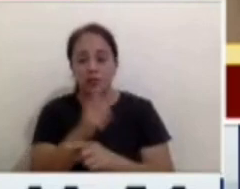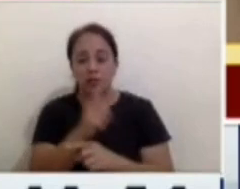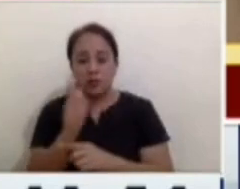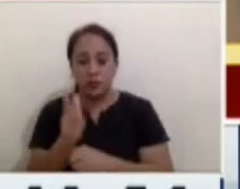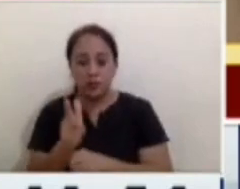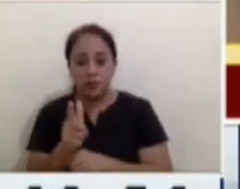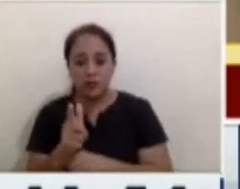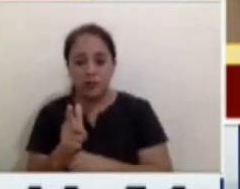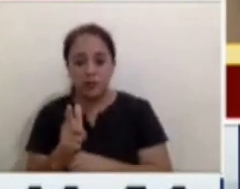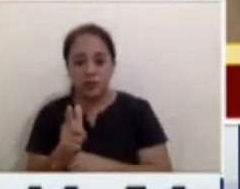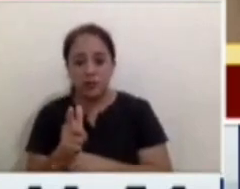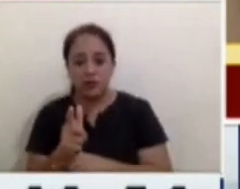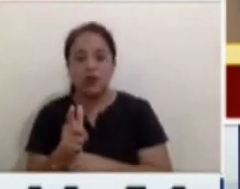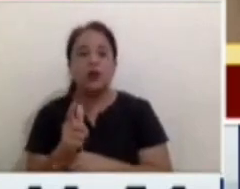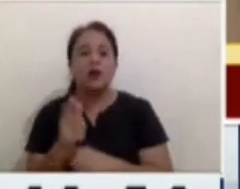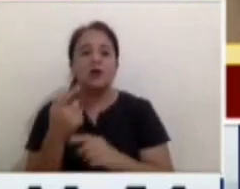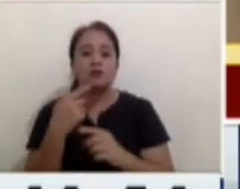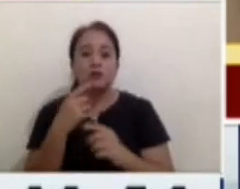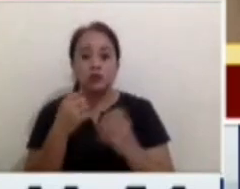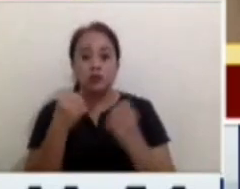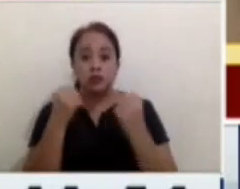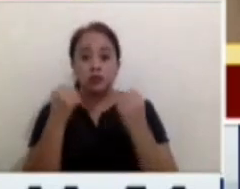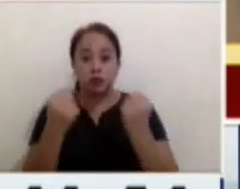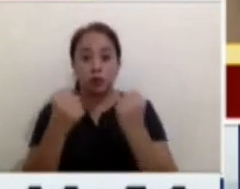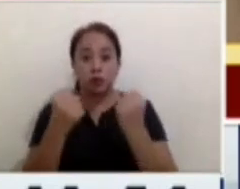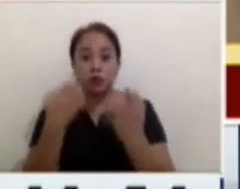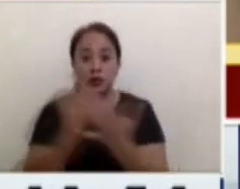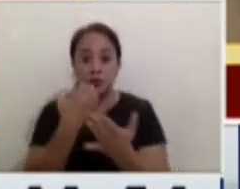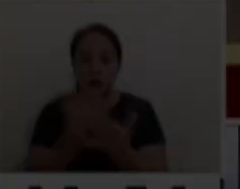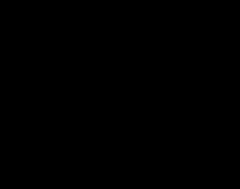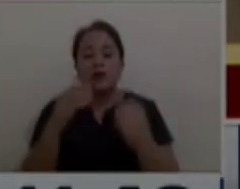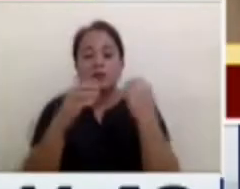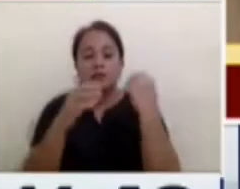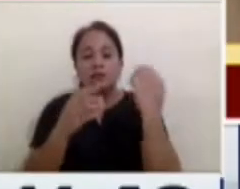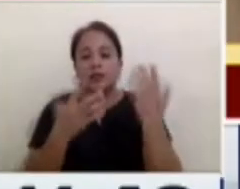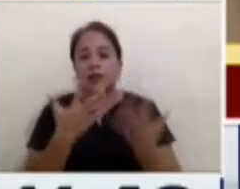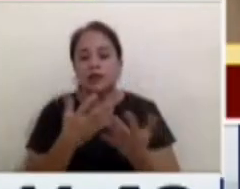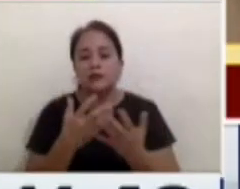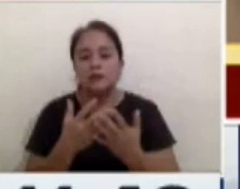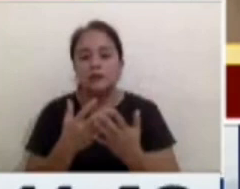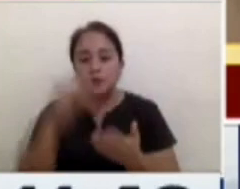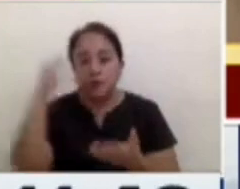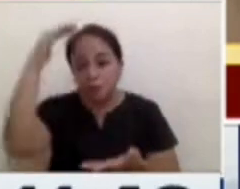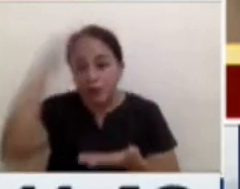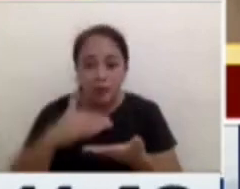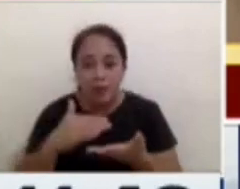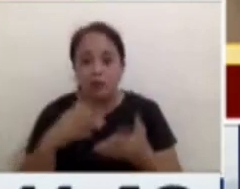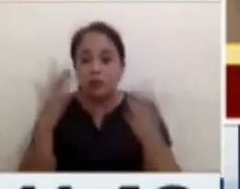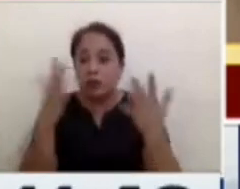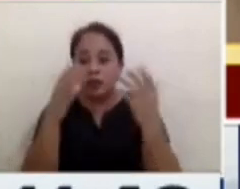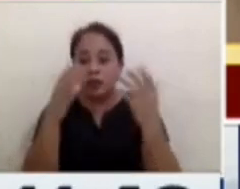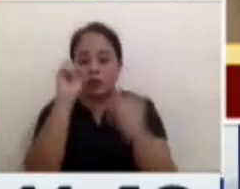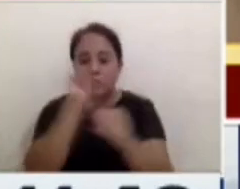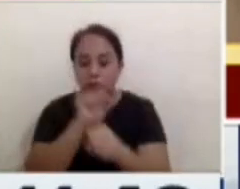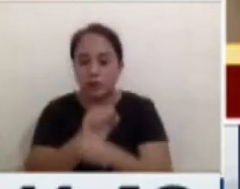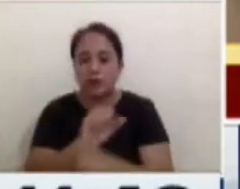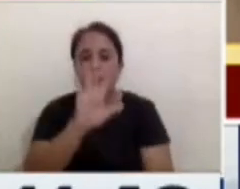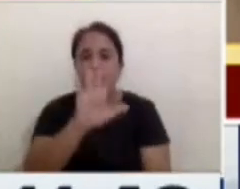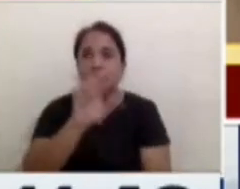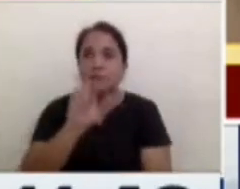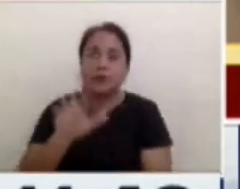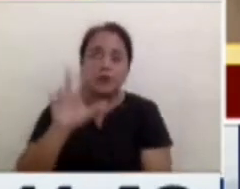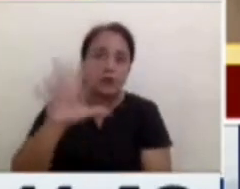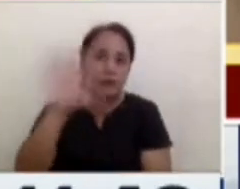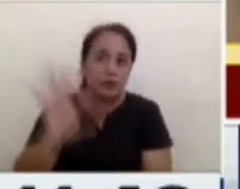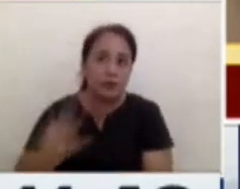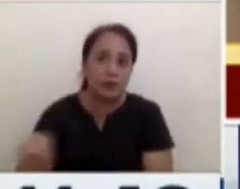unang pagkakataon na meron po tayong recession since 1998. Itong COVID crisis ay isang temporary setback. Lahat